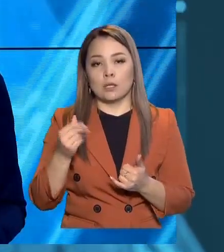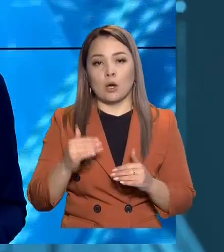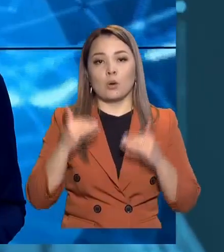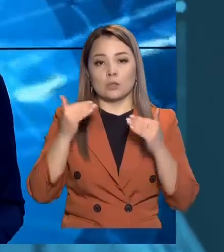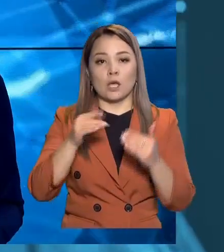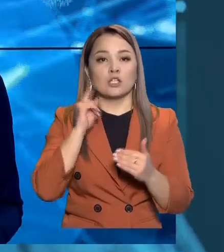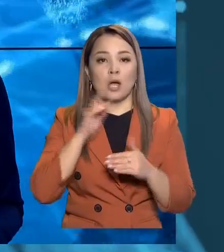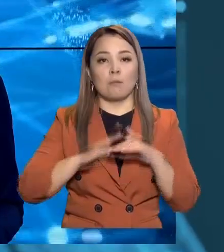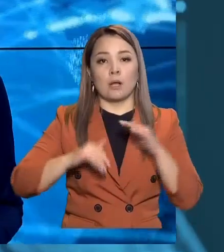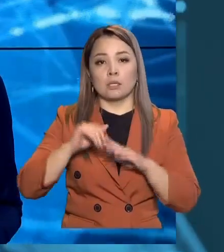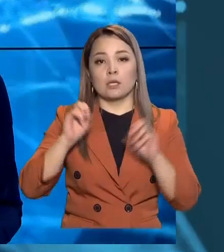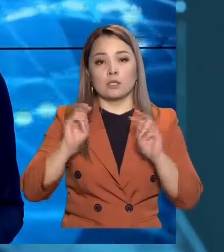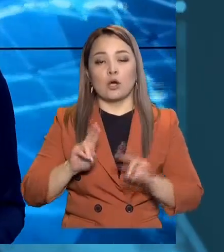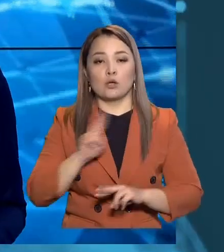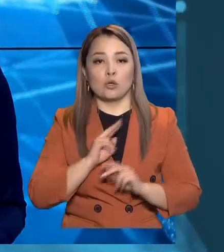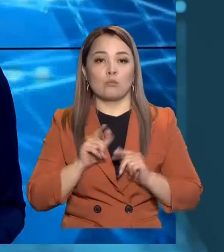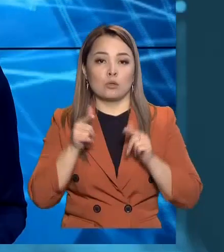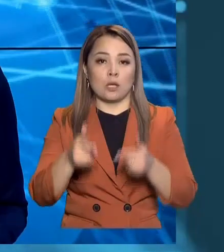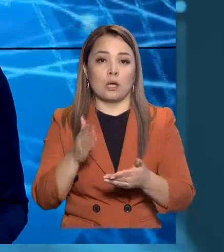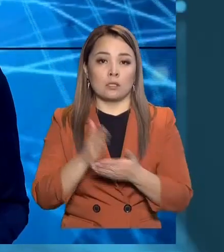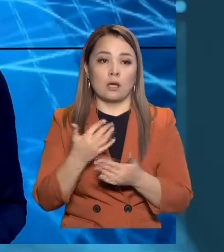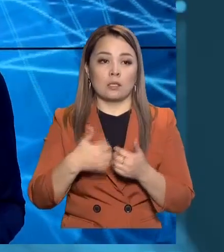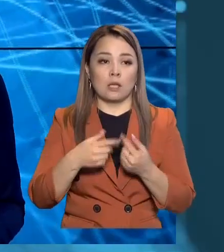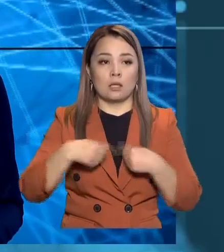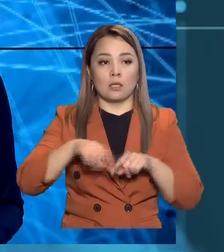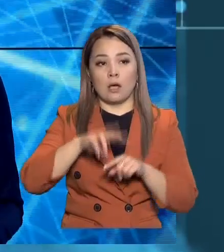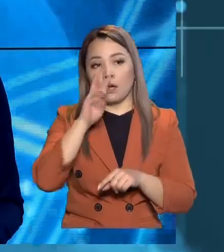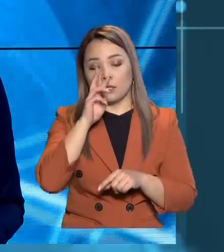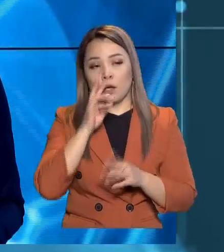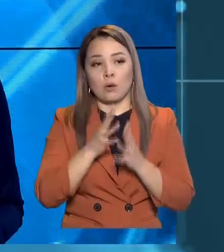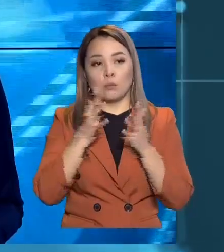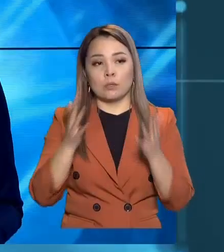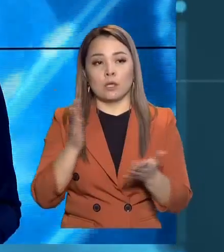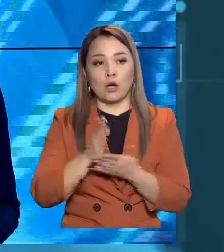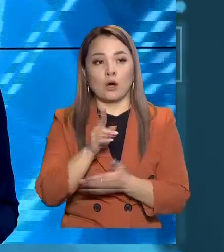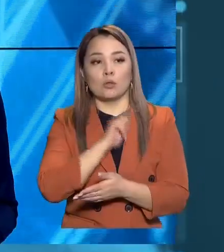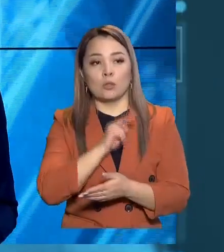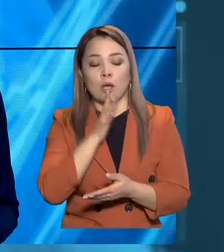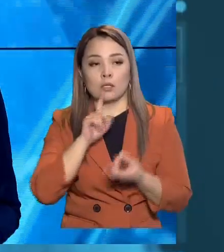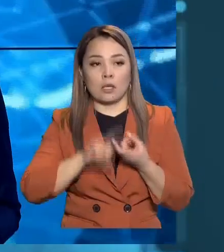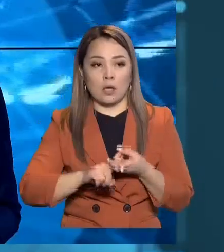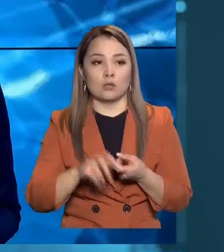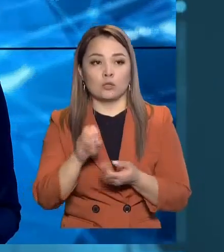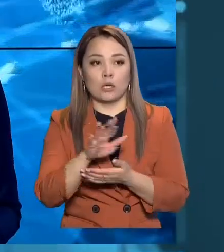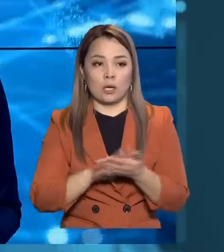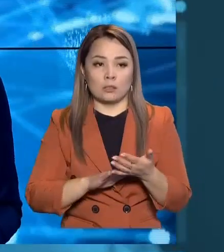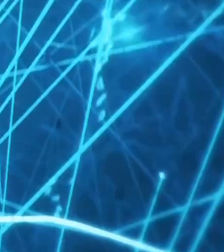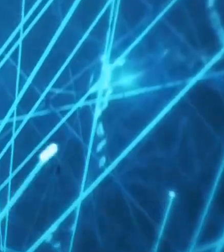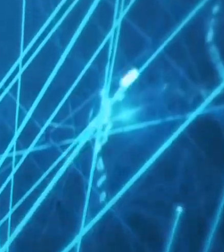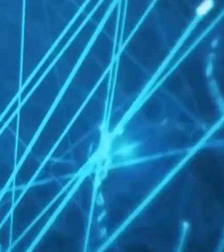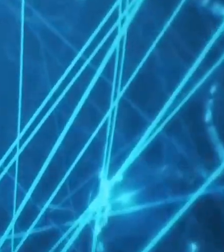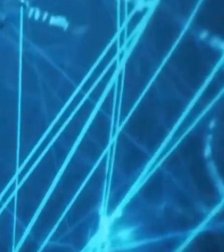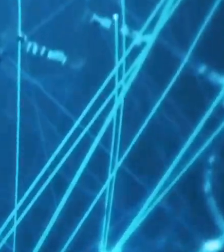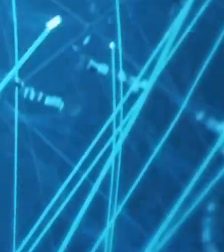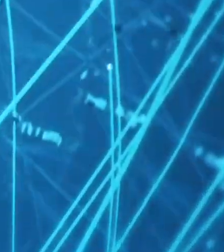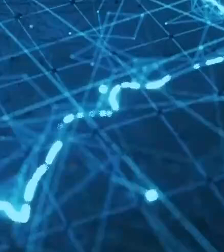Ал жастар практикасымен жұмысқа орналасқандардың айлығы көбейген, жұмыс істеу мерзімі ұзарған.